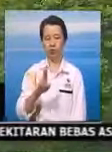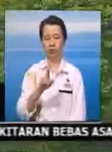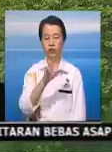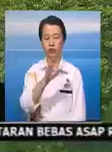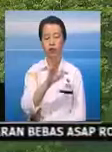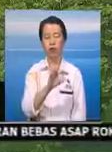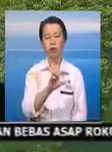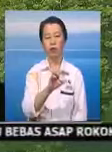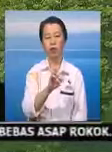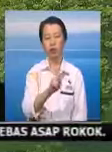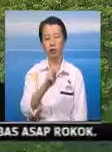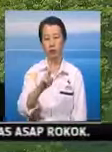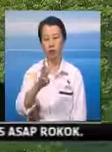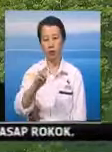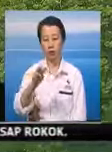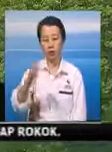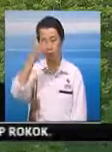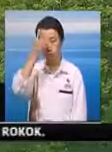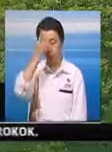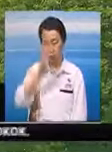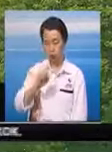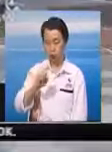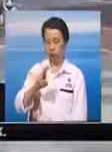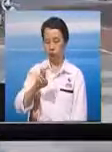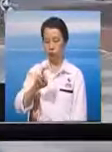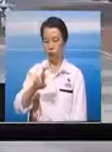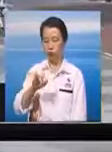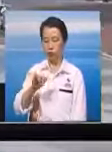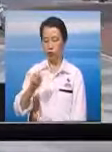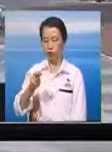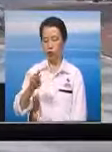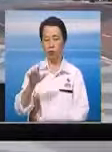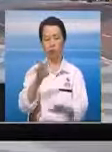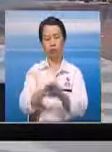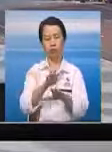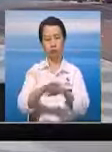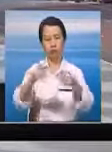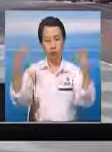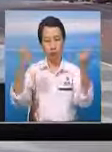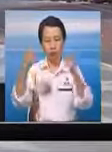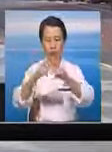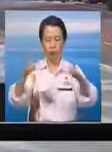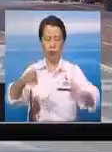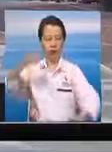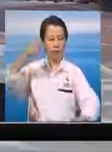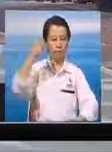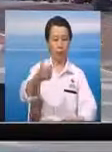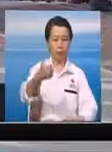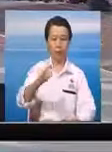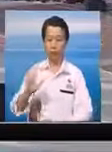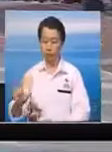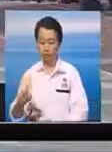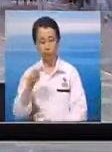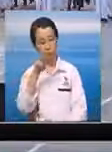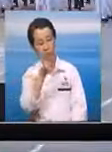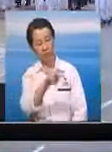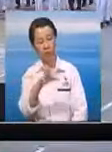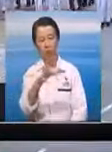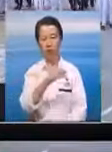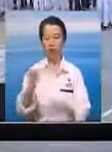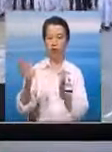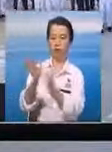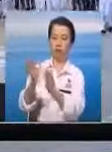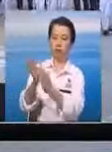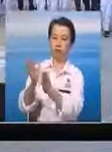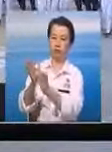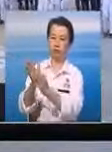dan Multimedia, Dato' Suraini Ahmad, sambutan kali ini adalah sambutan yang paling terbaik pernah dilihat oleh beliau selain memuji